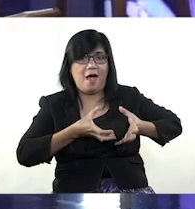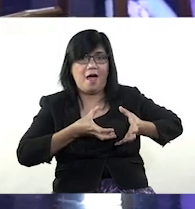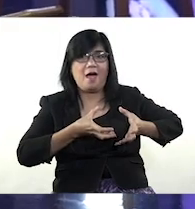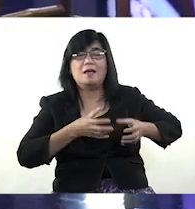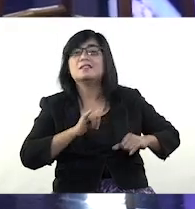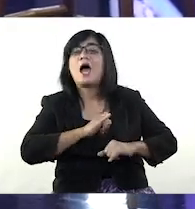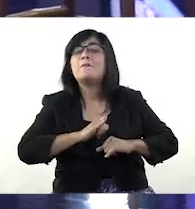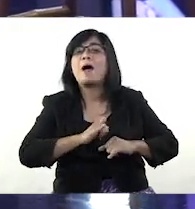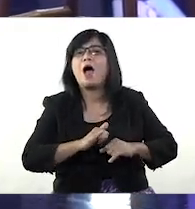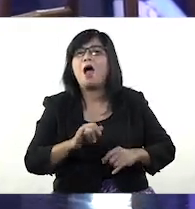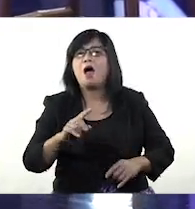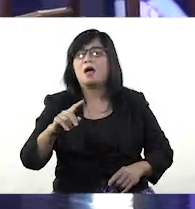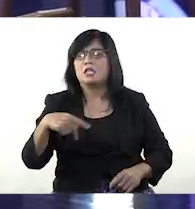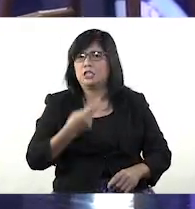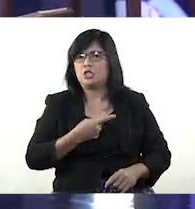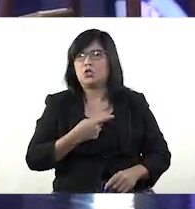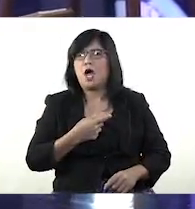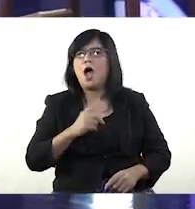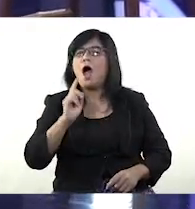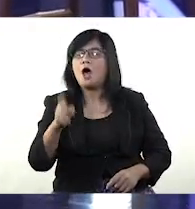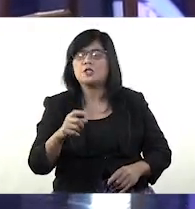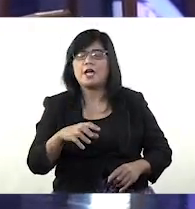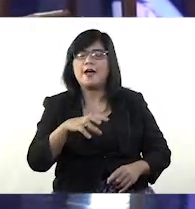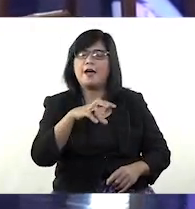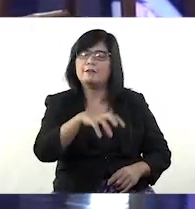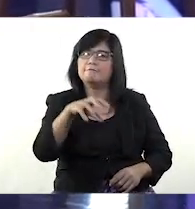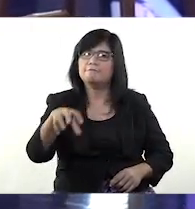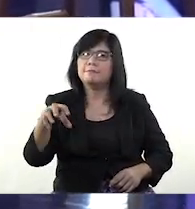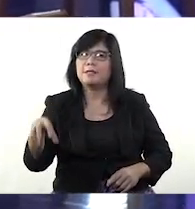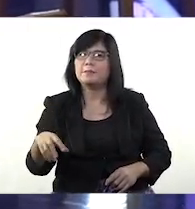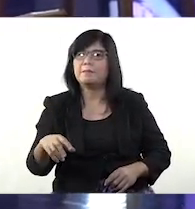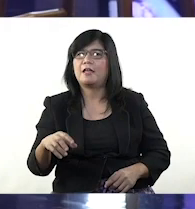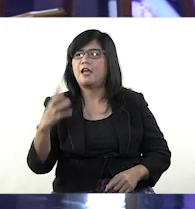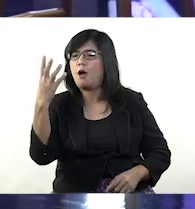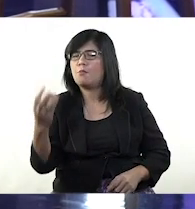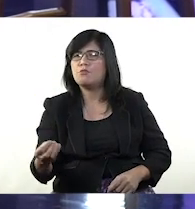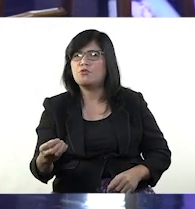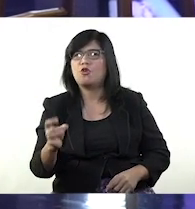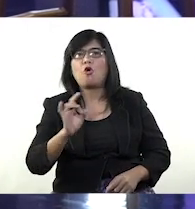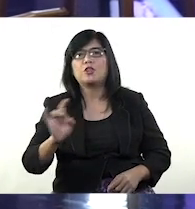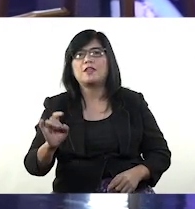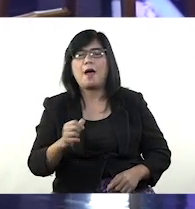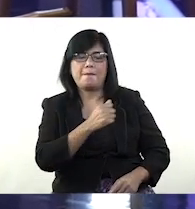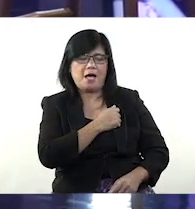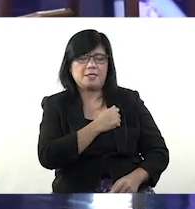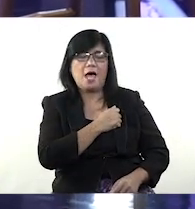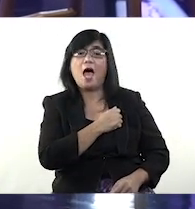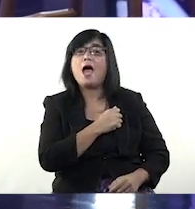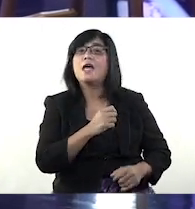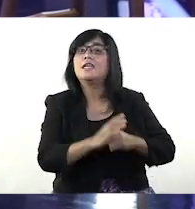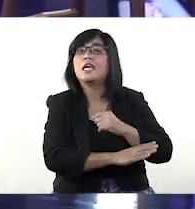ada Desa harus ada kota harus ada provinsi episode bangsa negara Hai kalinga